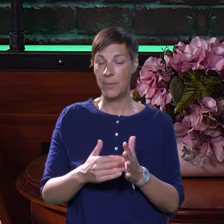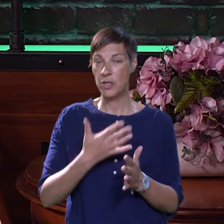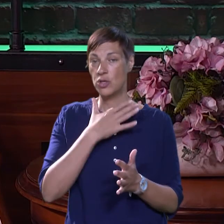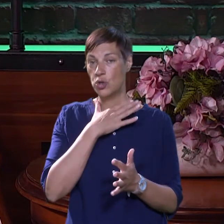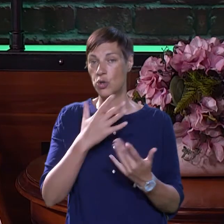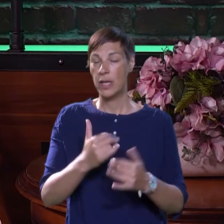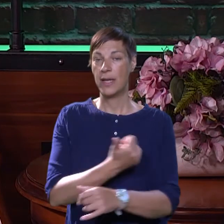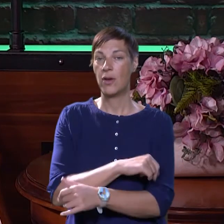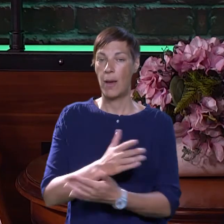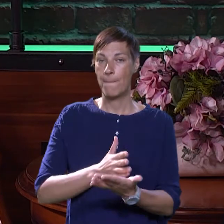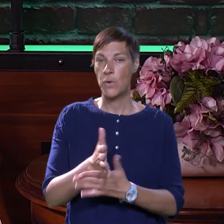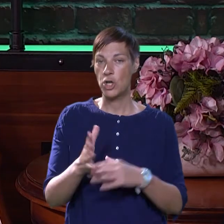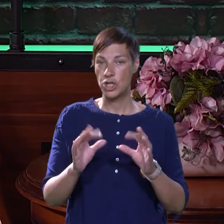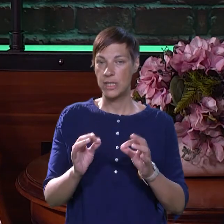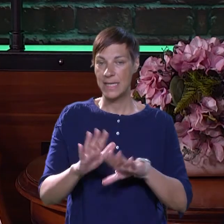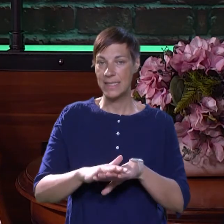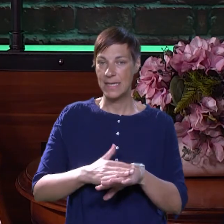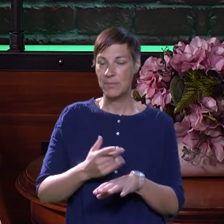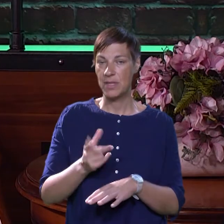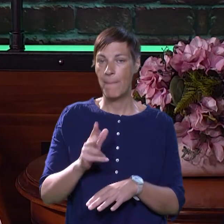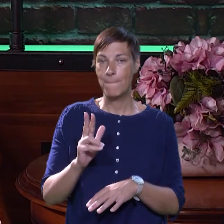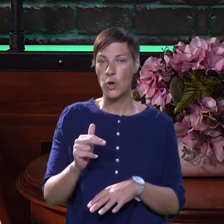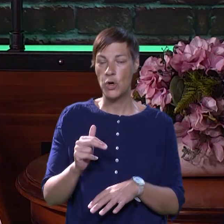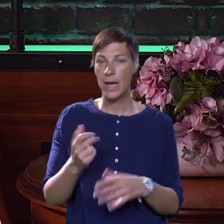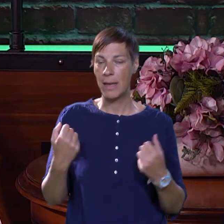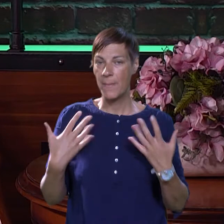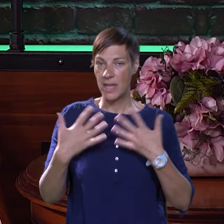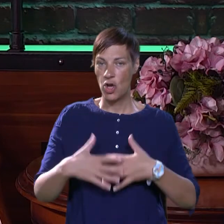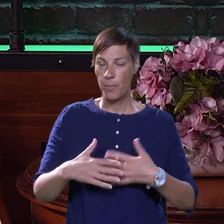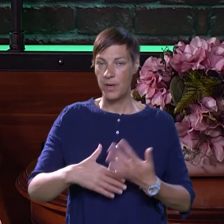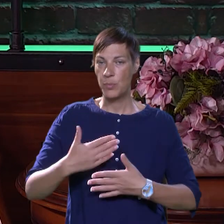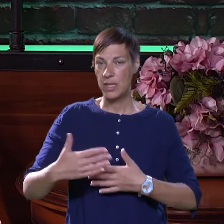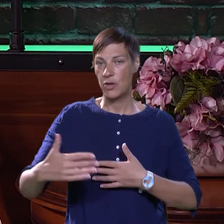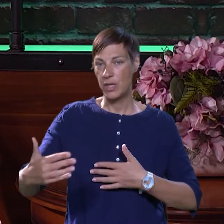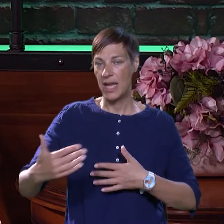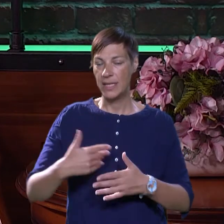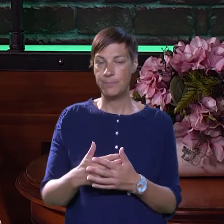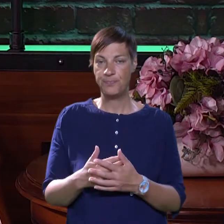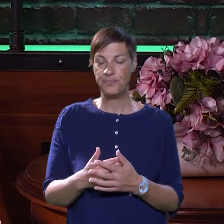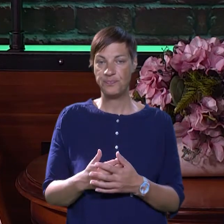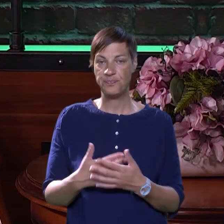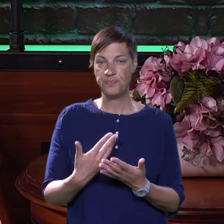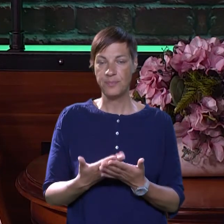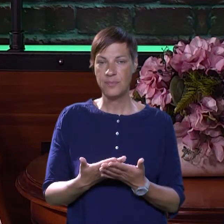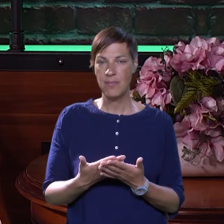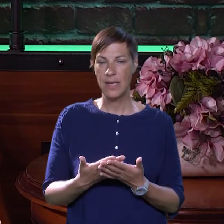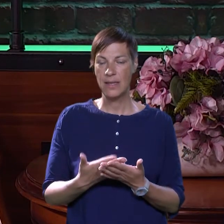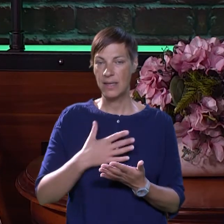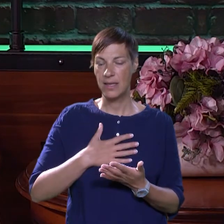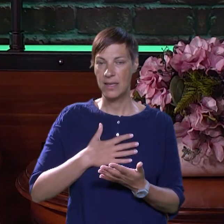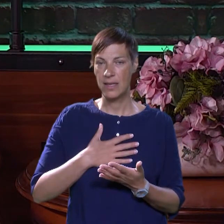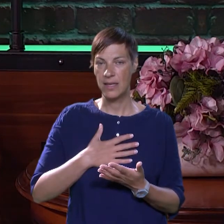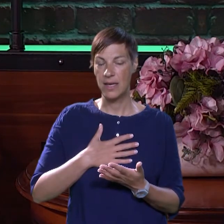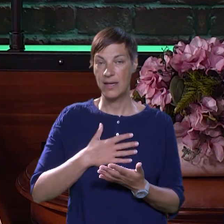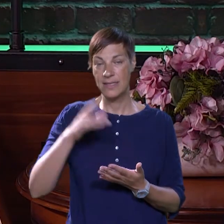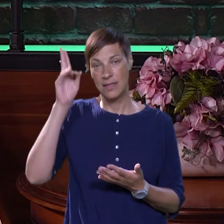nekoliko godina, ako treba položiti 10 ispita, ako mora imati opremu itd. A tako u stvari gotovo, ja sam